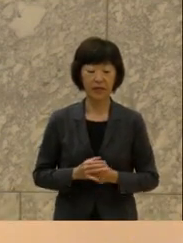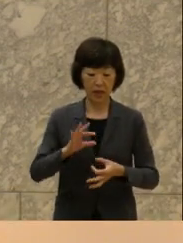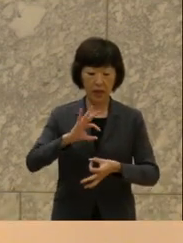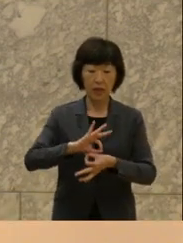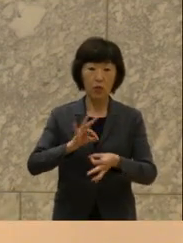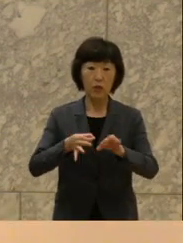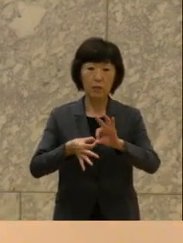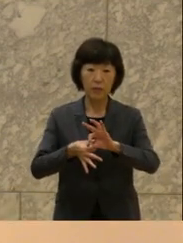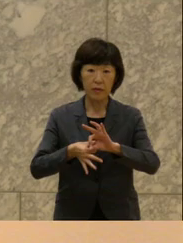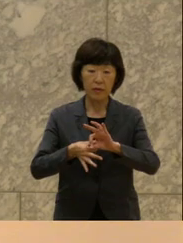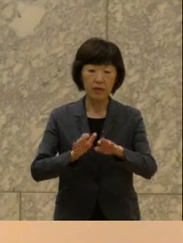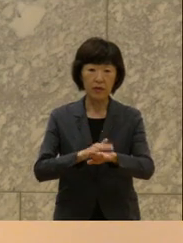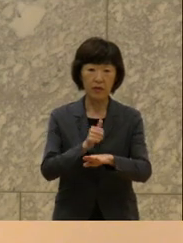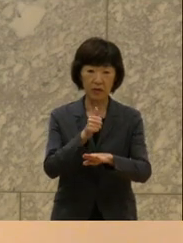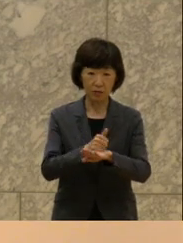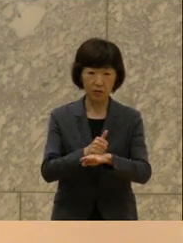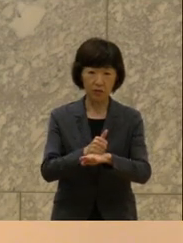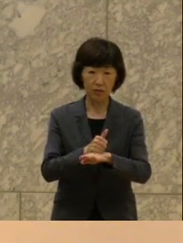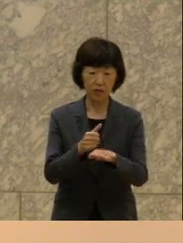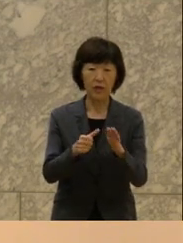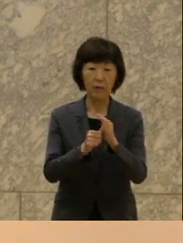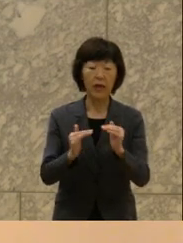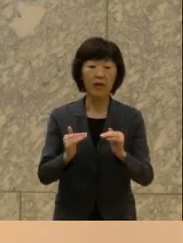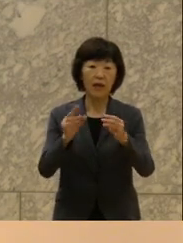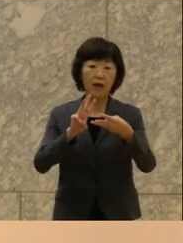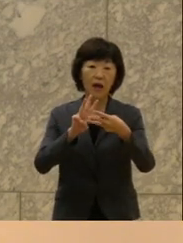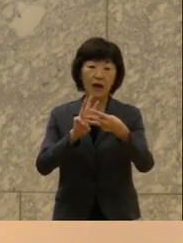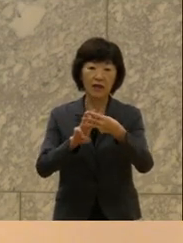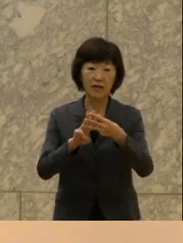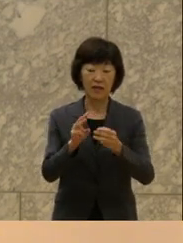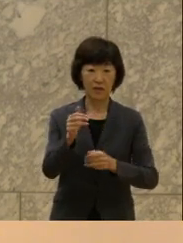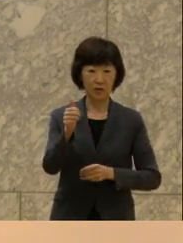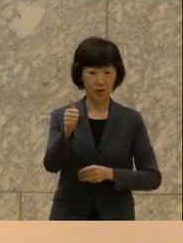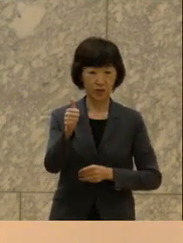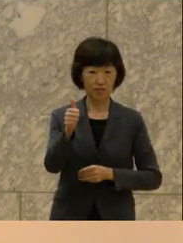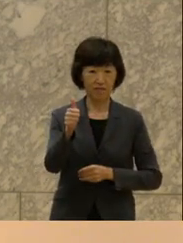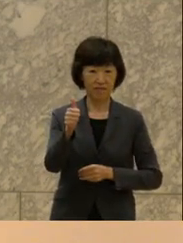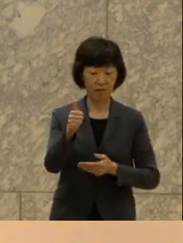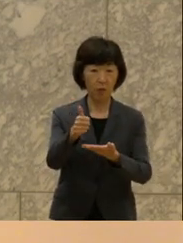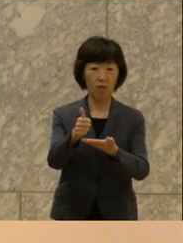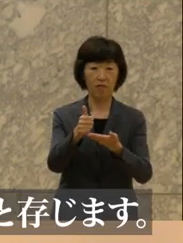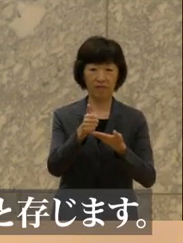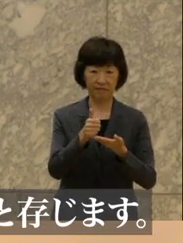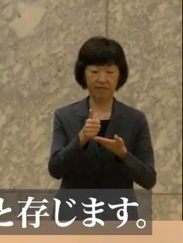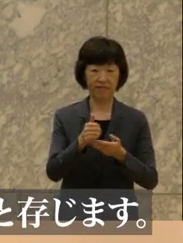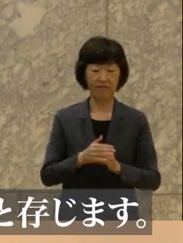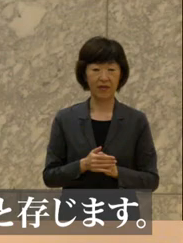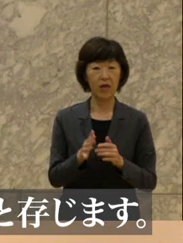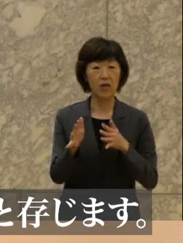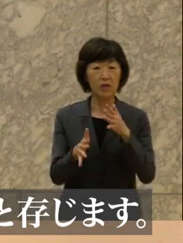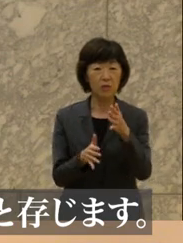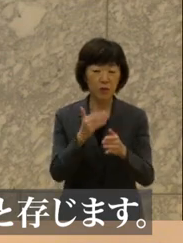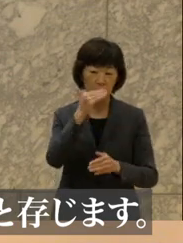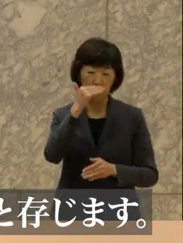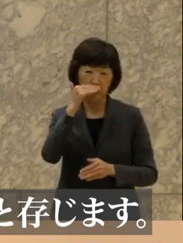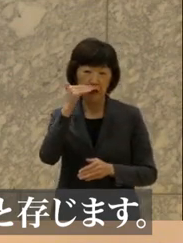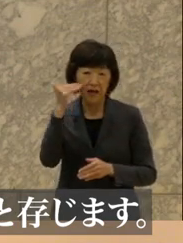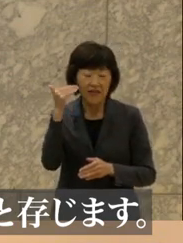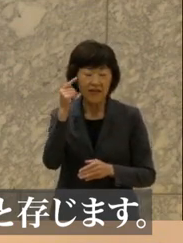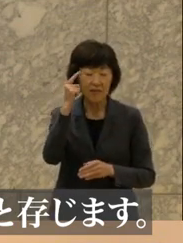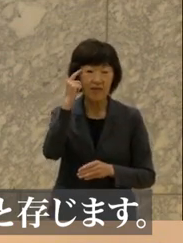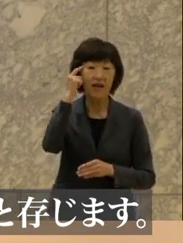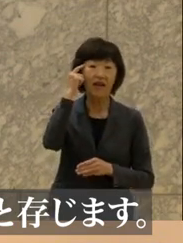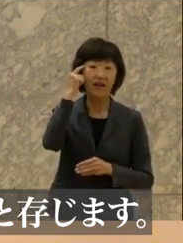そして東京大会への思いを語っていただけるものと期待をいたしておりますそしてデフリンピアンの高田裕二選手も来てくださっています